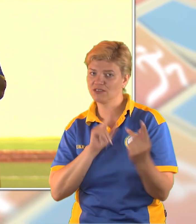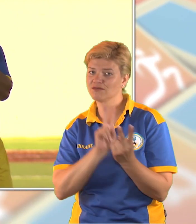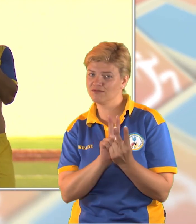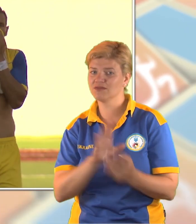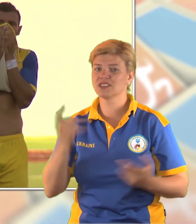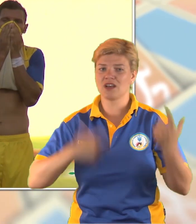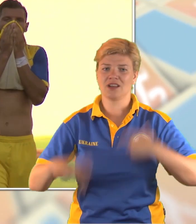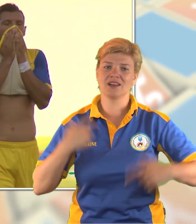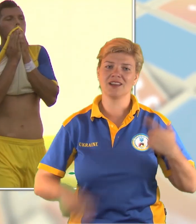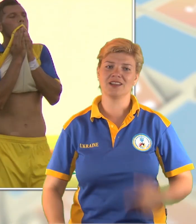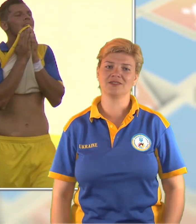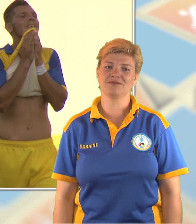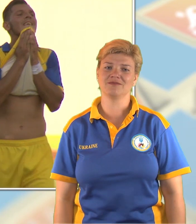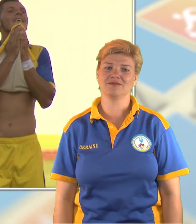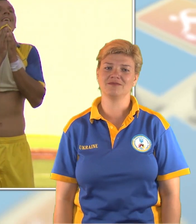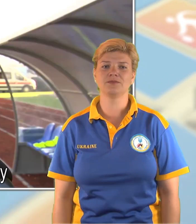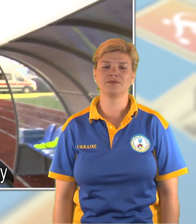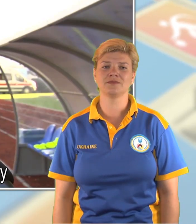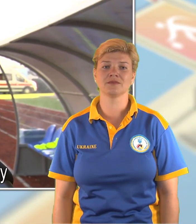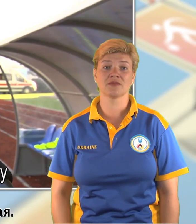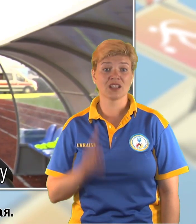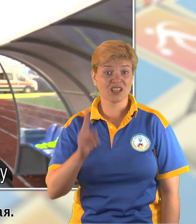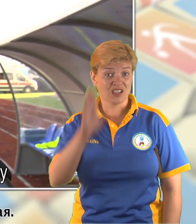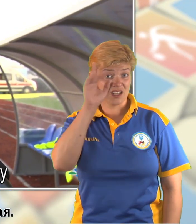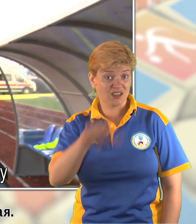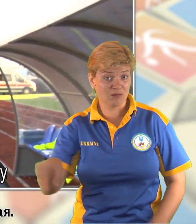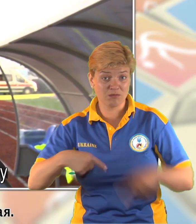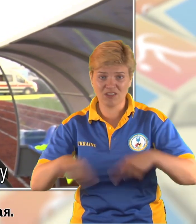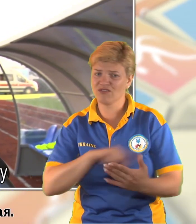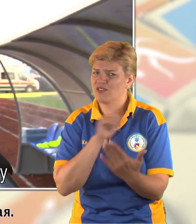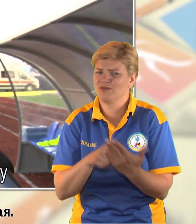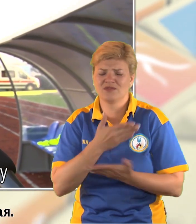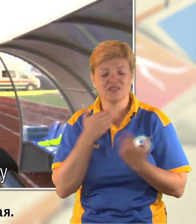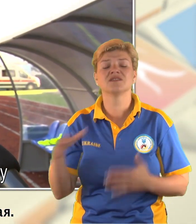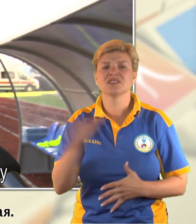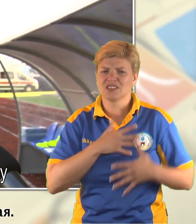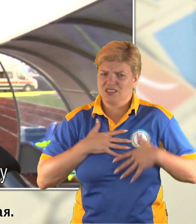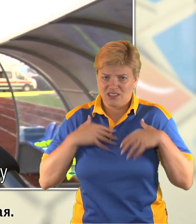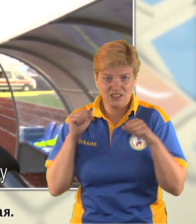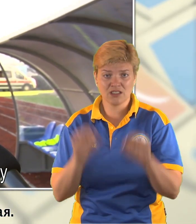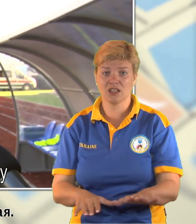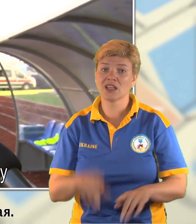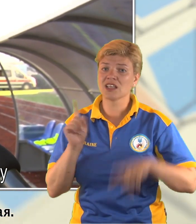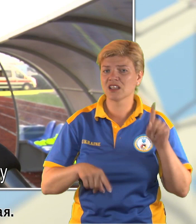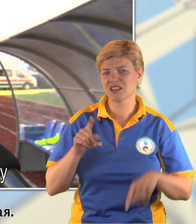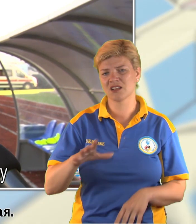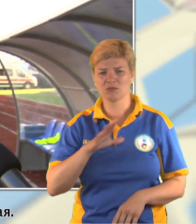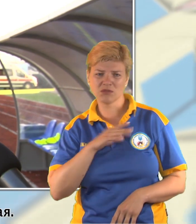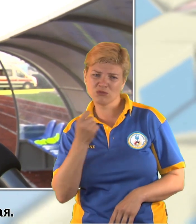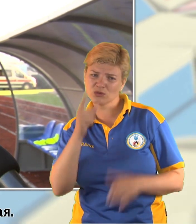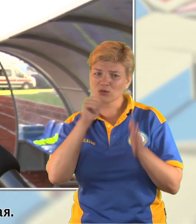Все вирішиться у матчі проти Аргентини. Ребята, вопросов нету. В принципі, віддача була, може,